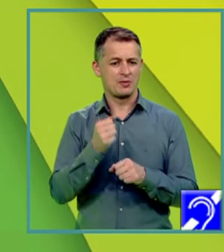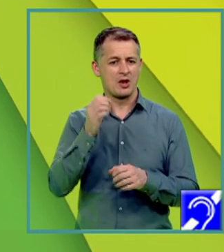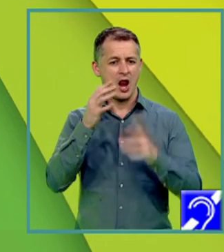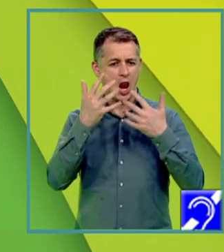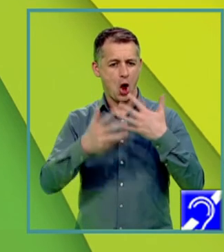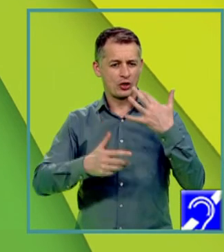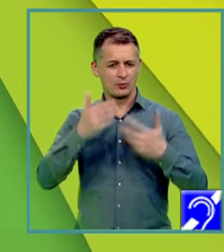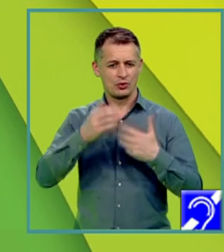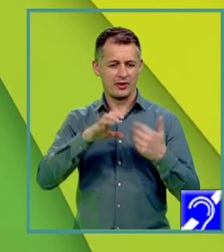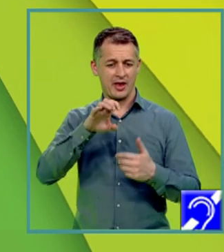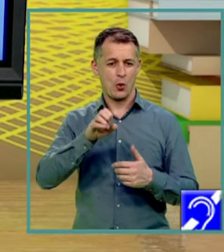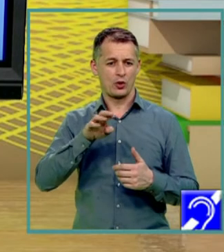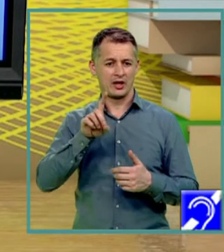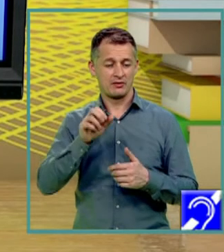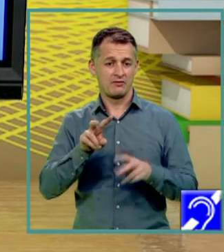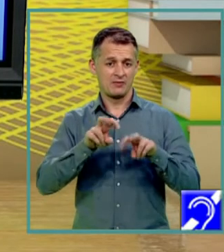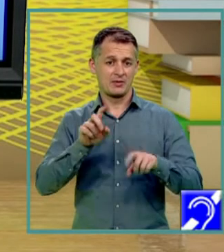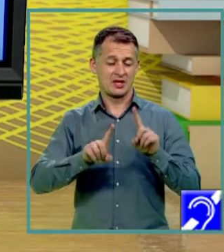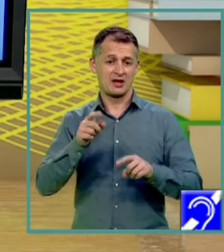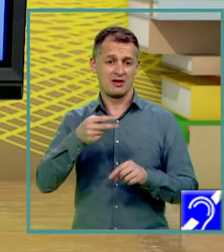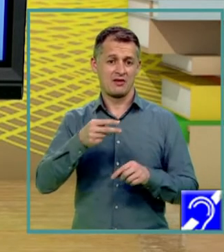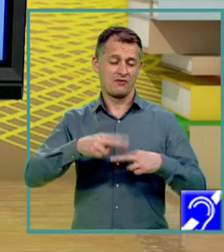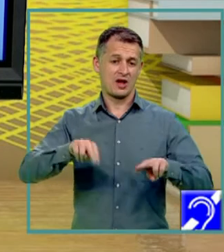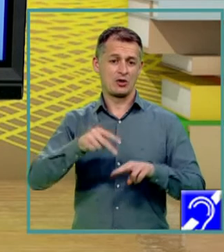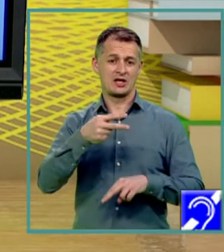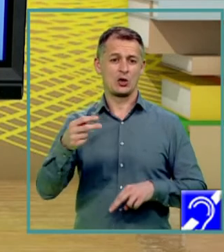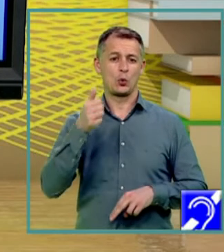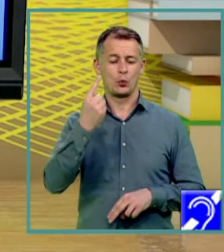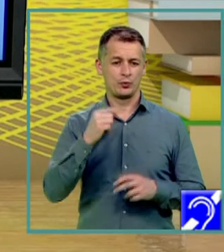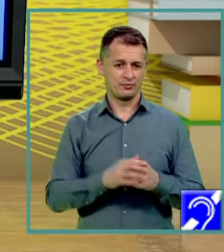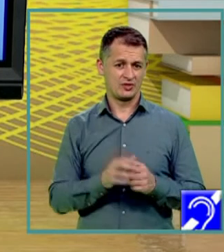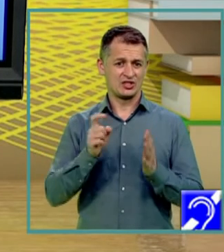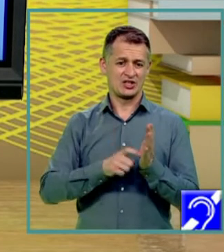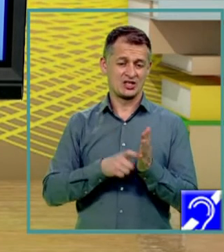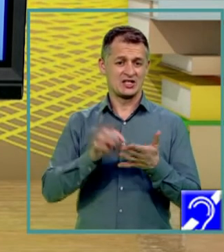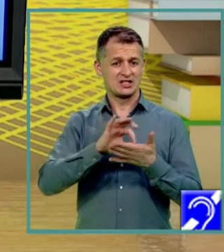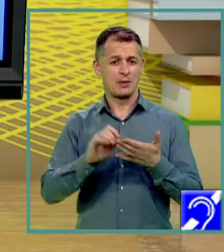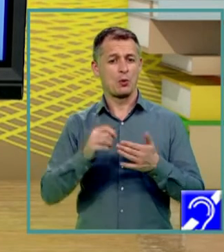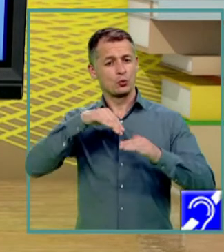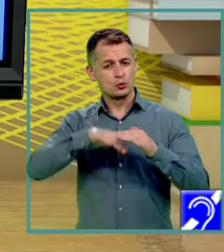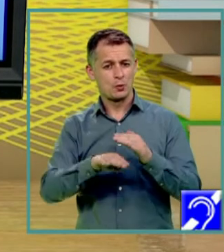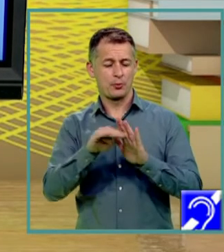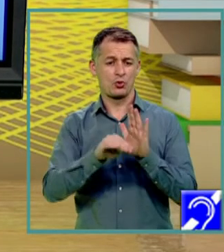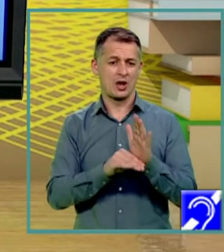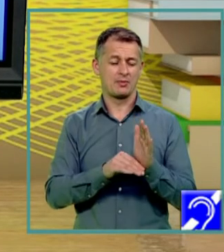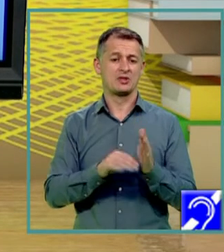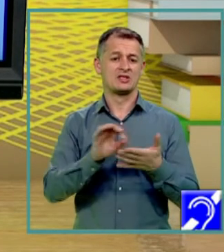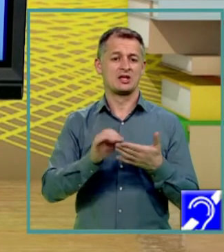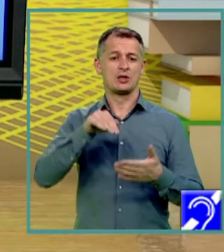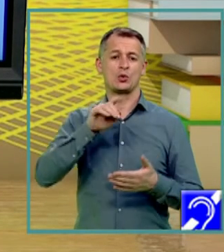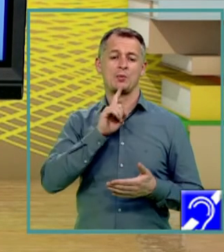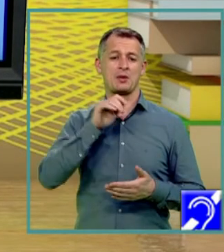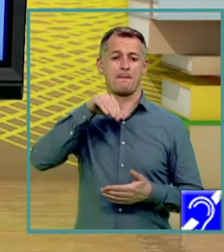verificăm la final Dacă a egal cu unu este cere să scriem un subprogram numit mozaic care să aibă trei